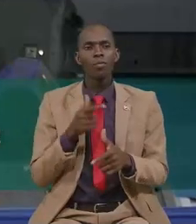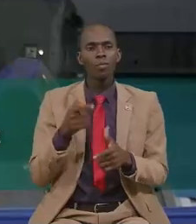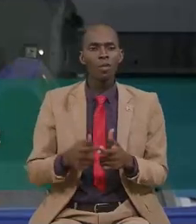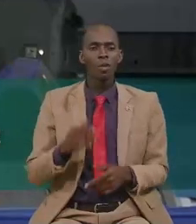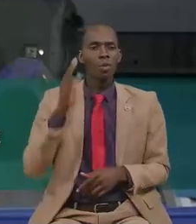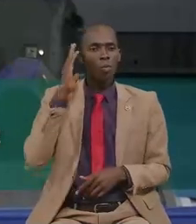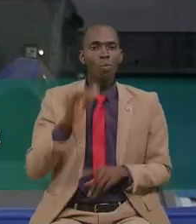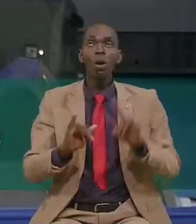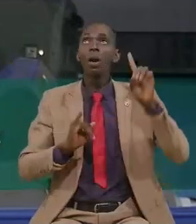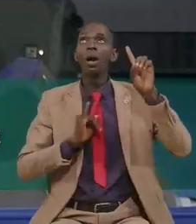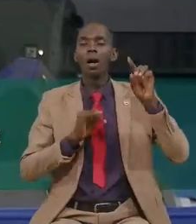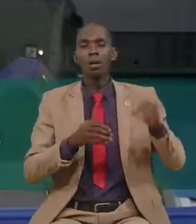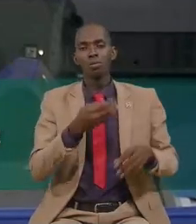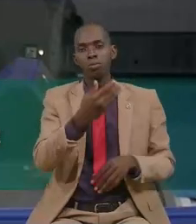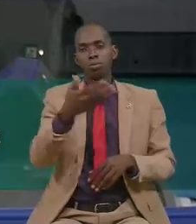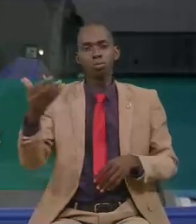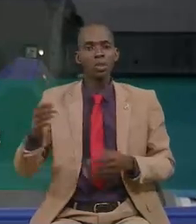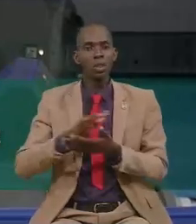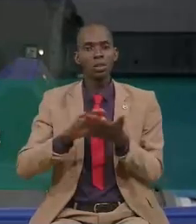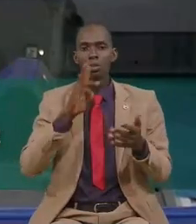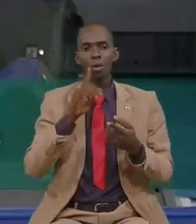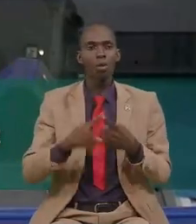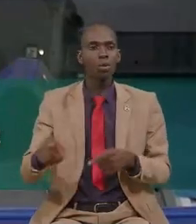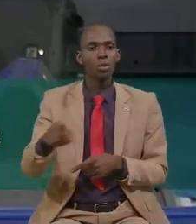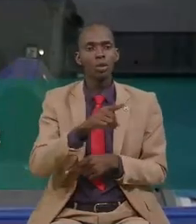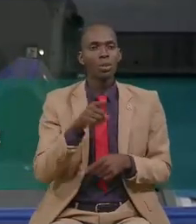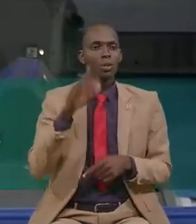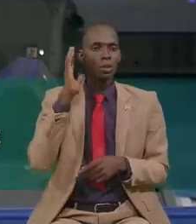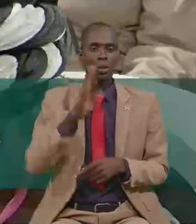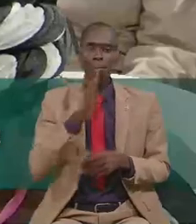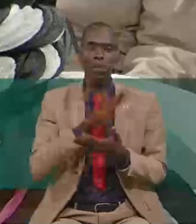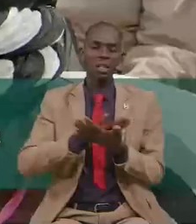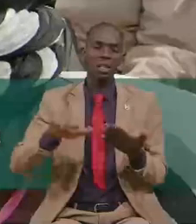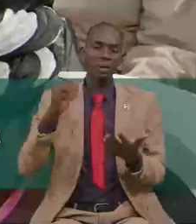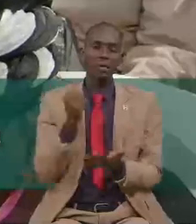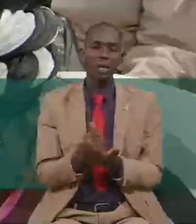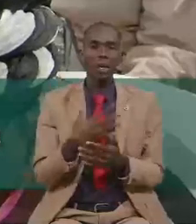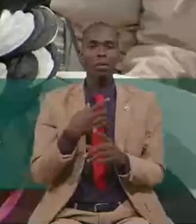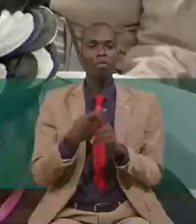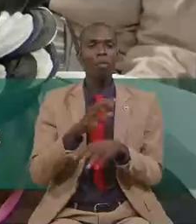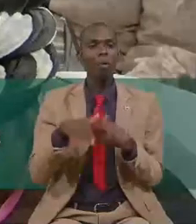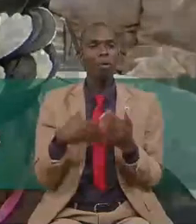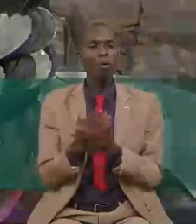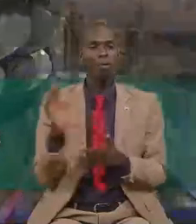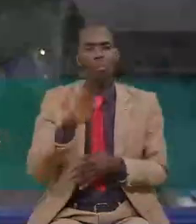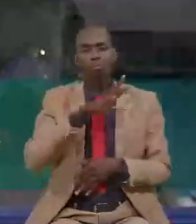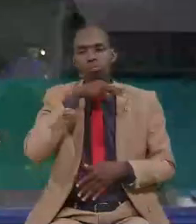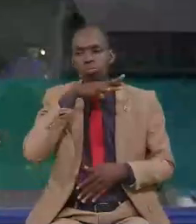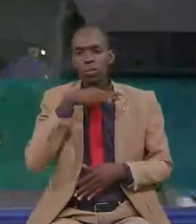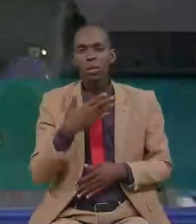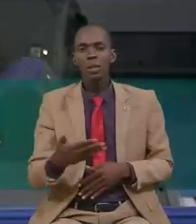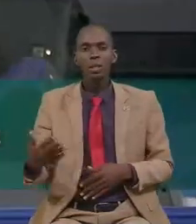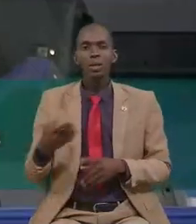vous une eau pure et vous serez purifiés. Je vous purifierai de toutes vos souillures et de toutes